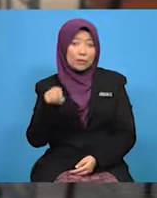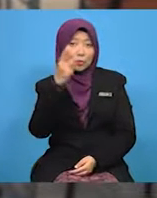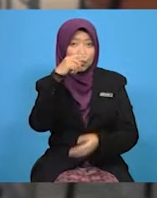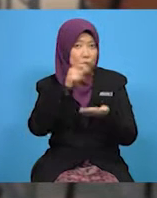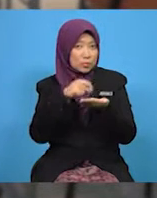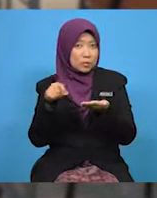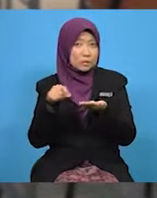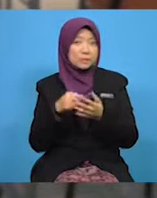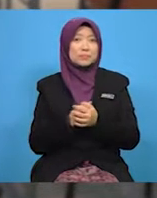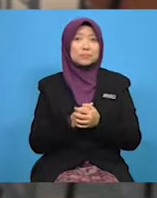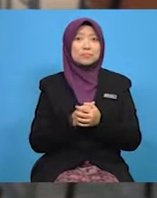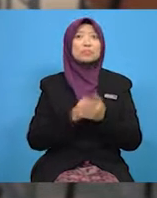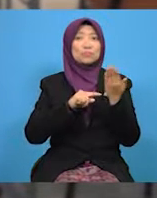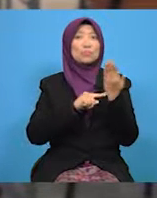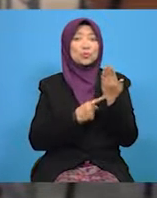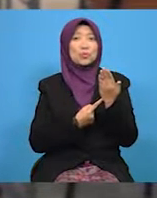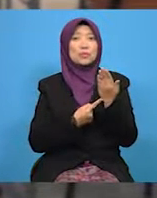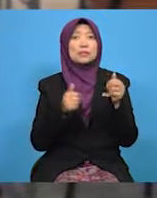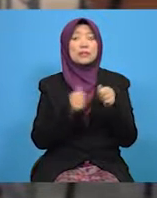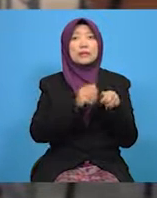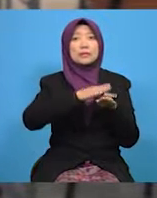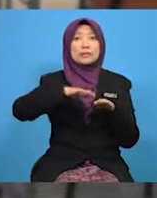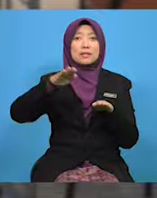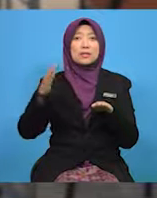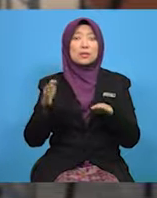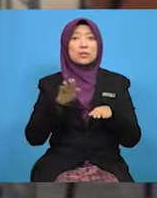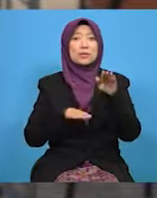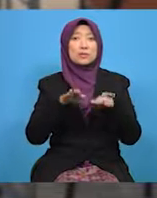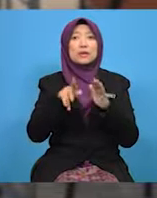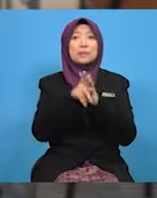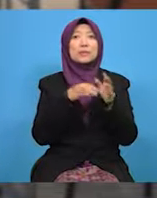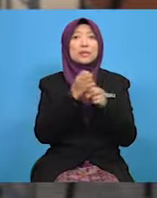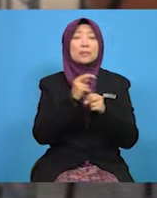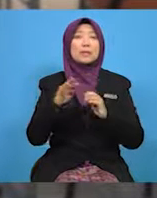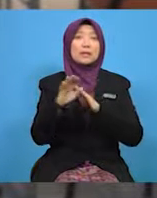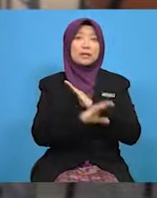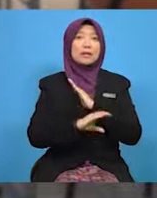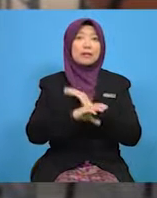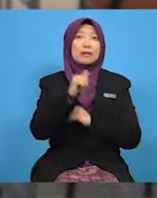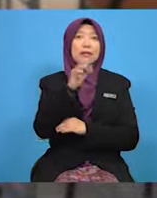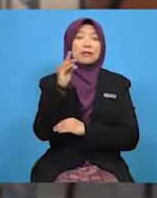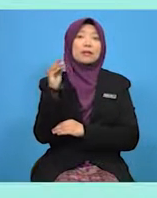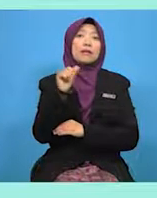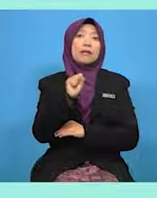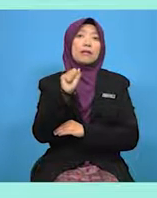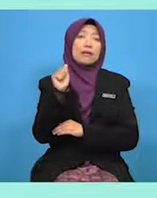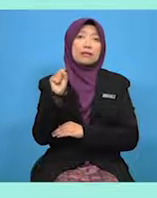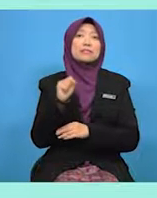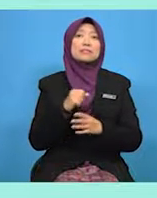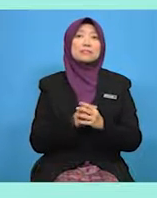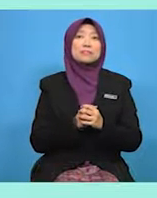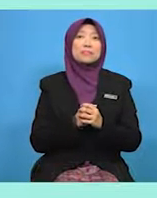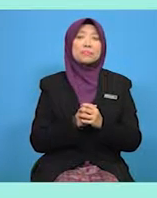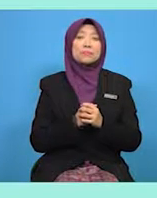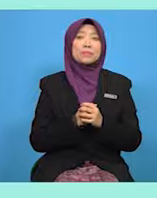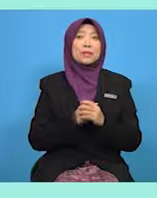catatan? Jom kita mulakan dengan kilo keseimbangan pendapatan negara AD-AS. Paksi untuk